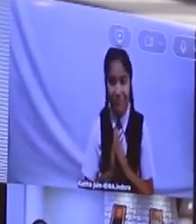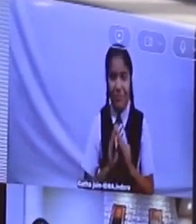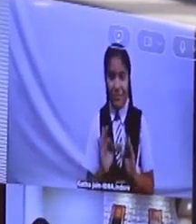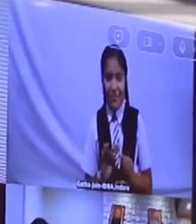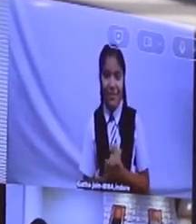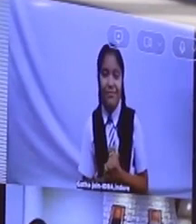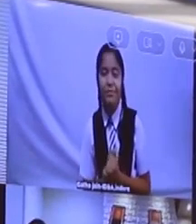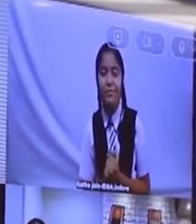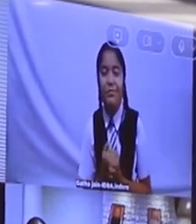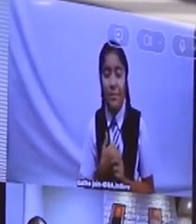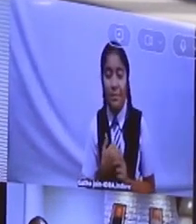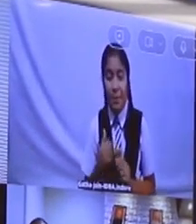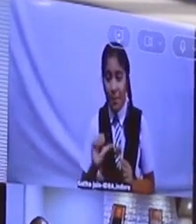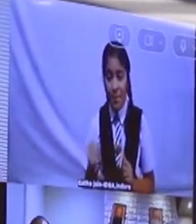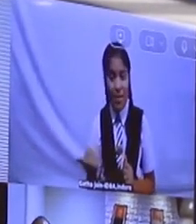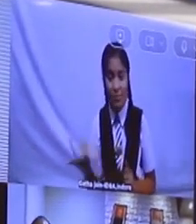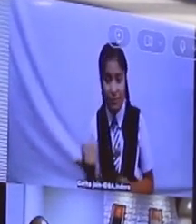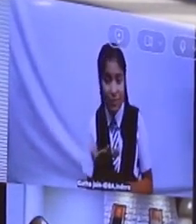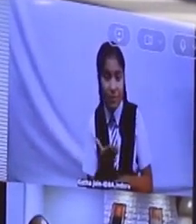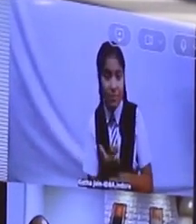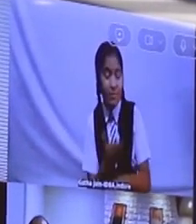माननीय मंत्री जी को मेरा नमस्कार।